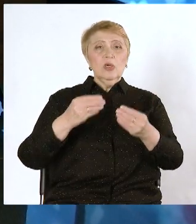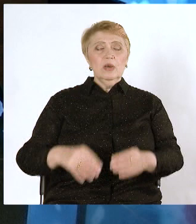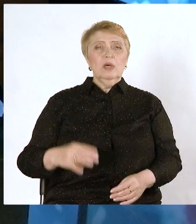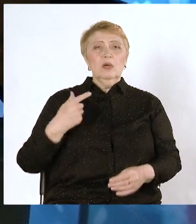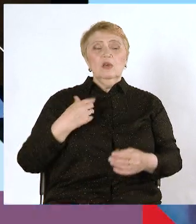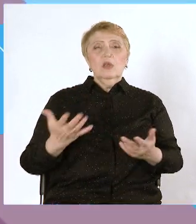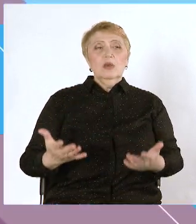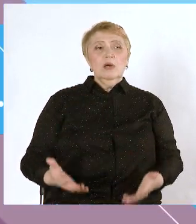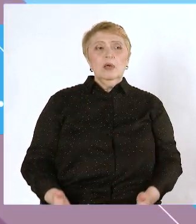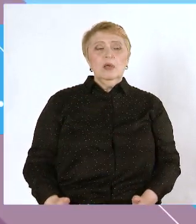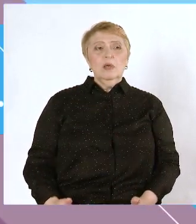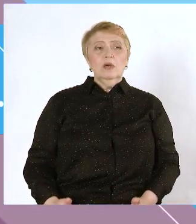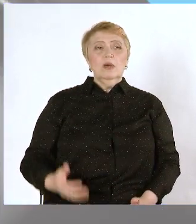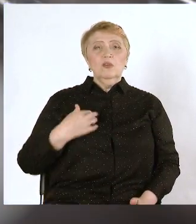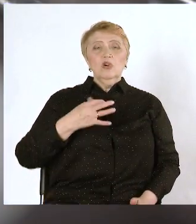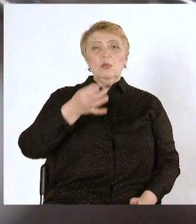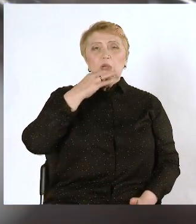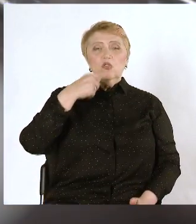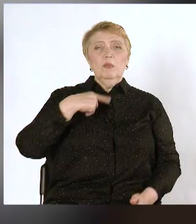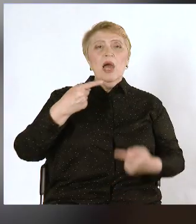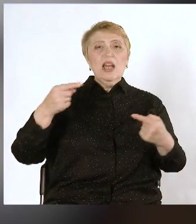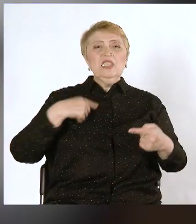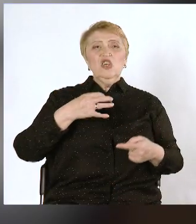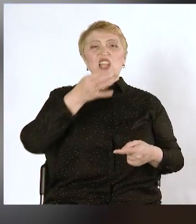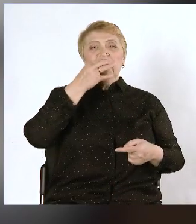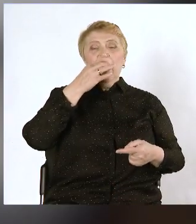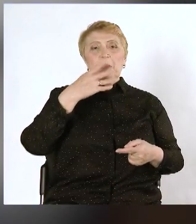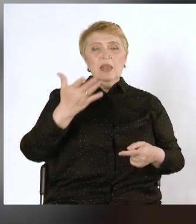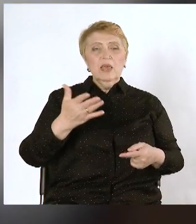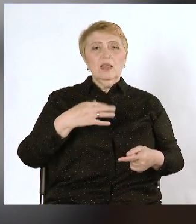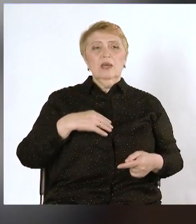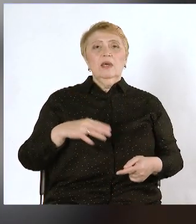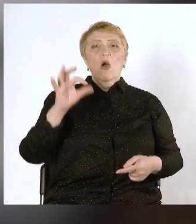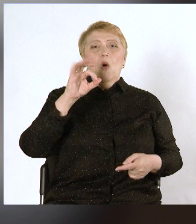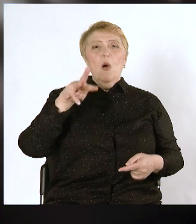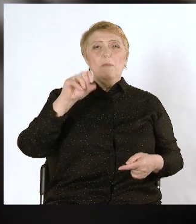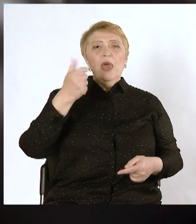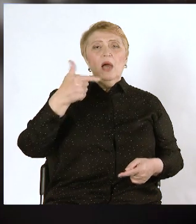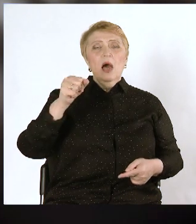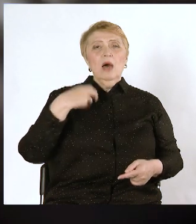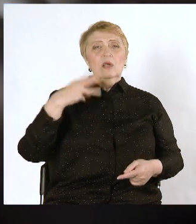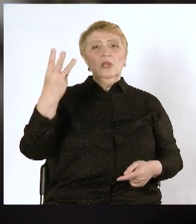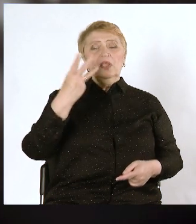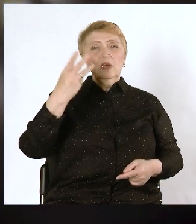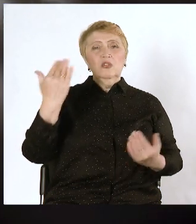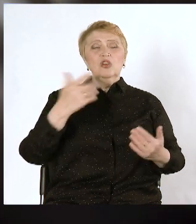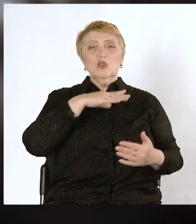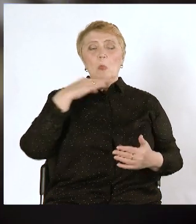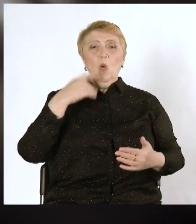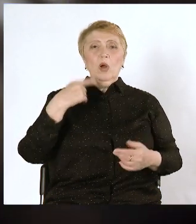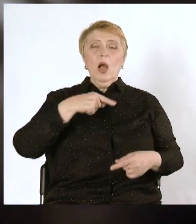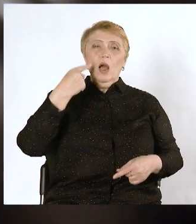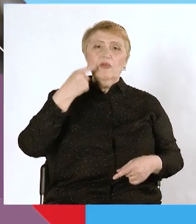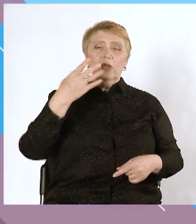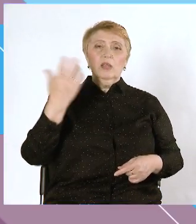прием мы говорим поливитаминов витамина d ну вот омега-3 сегодня они очень много говорят да все таки